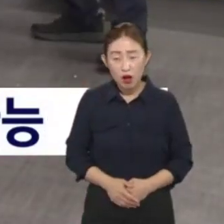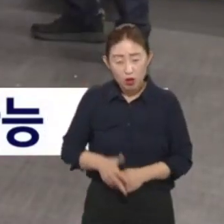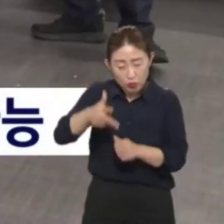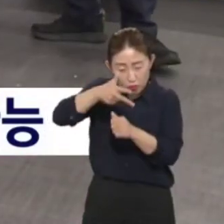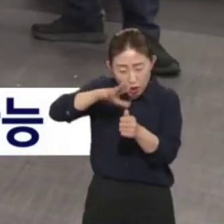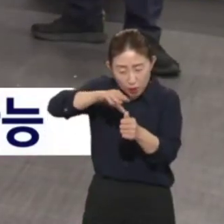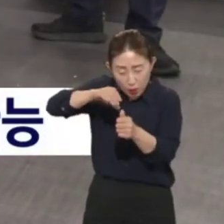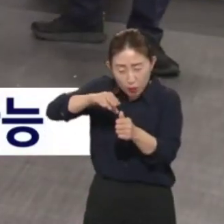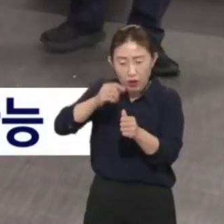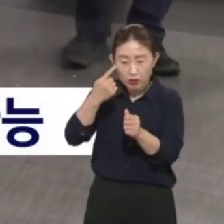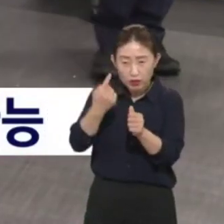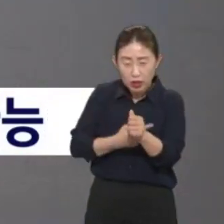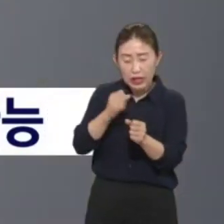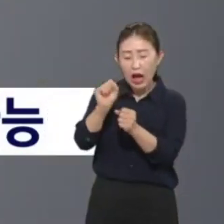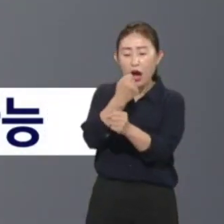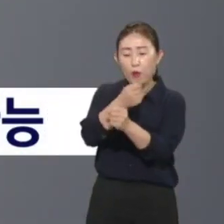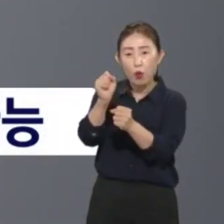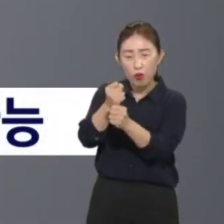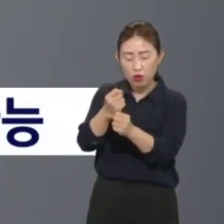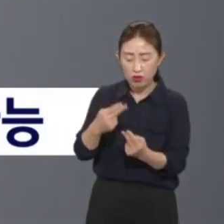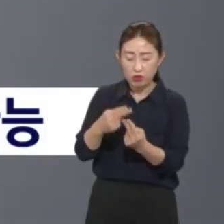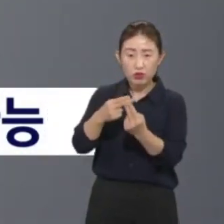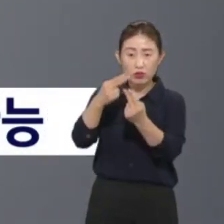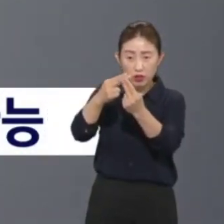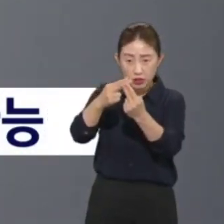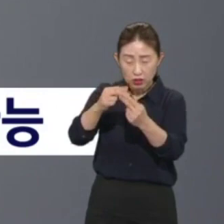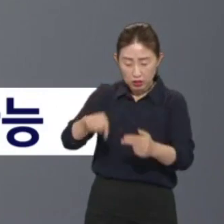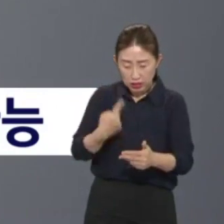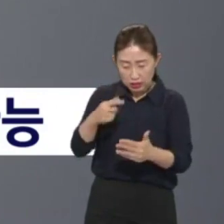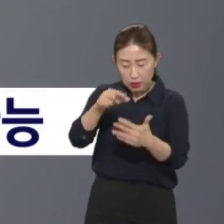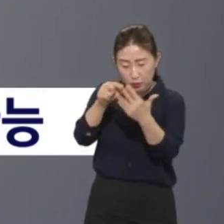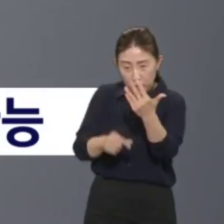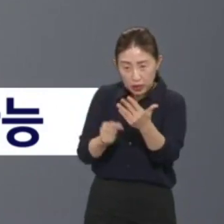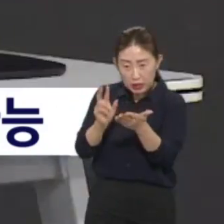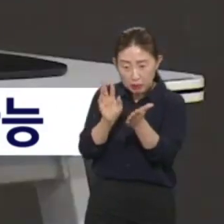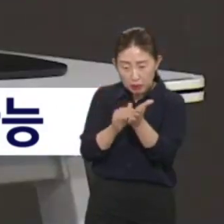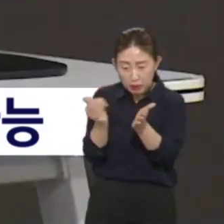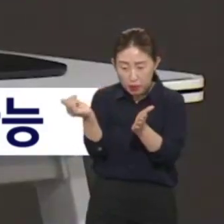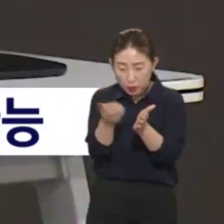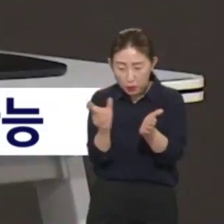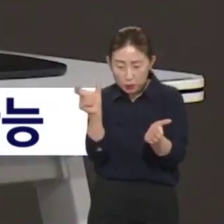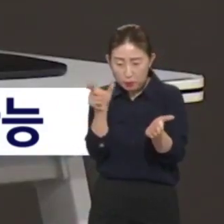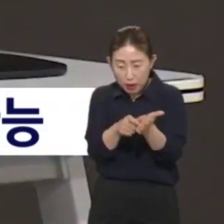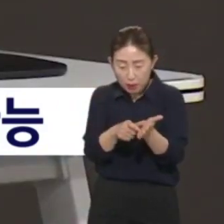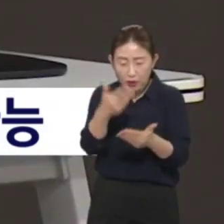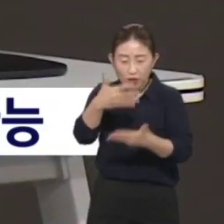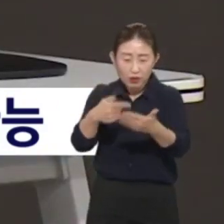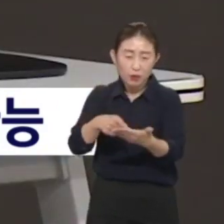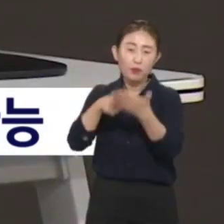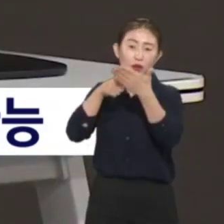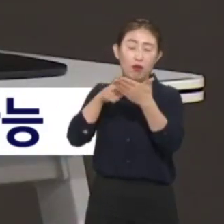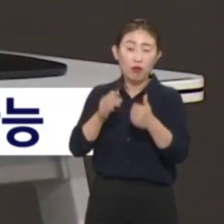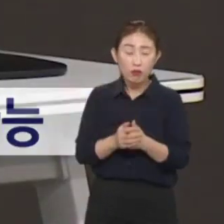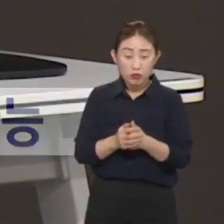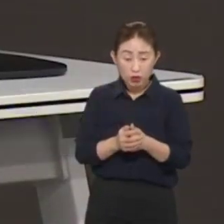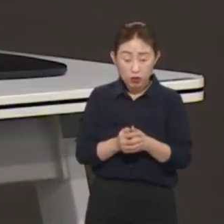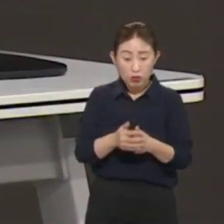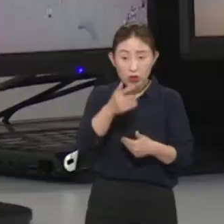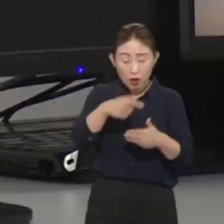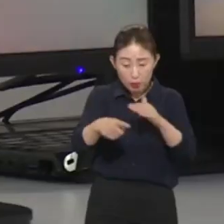영상은 암호화돼 저장되고 자체 프로그램에서 비밀번호를 입력해야만 볼 수 있으며 외부로